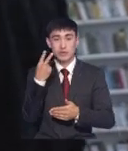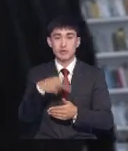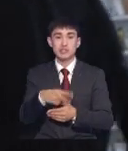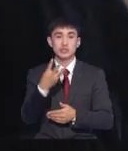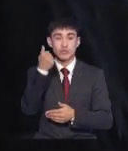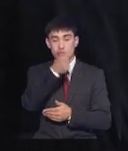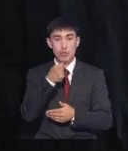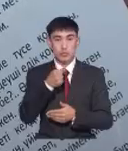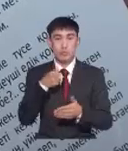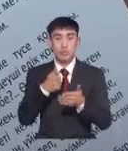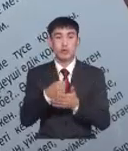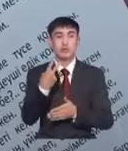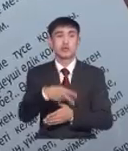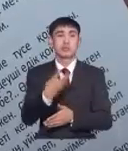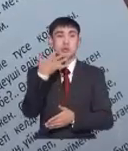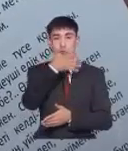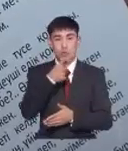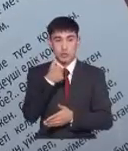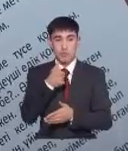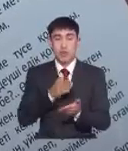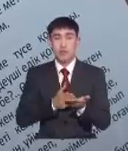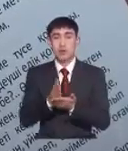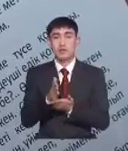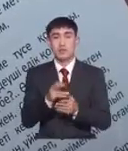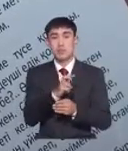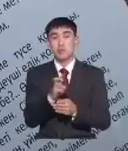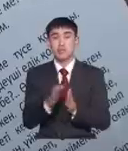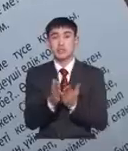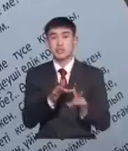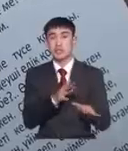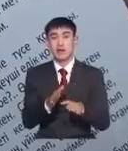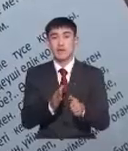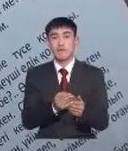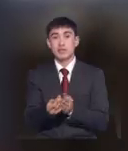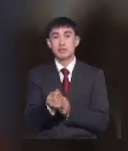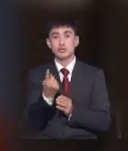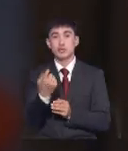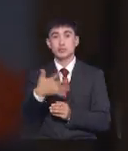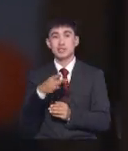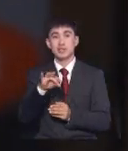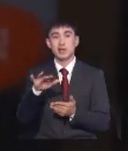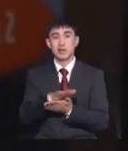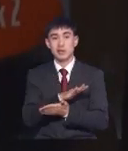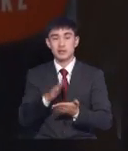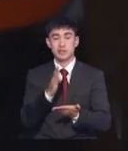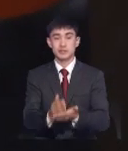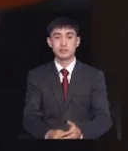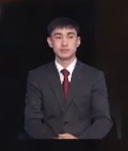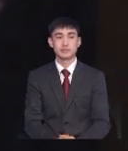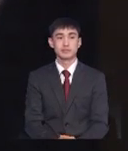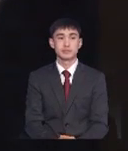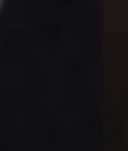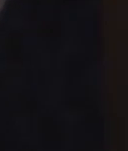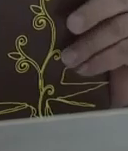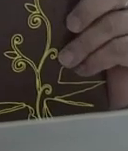2024 по 2025 годы по направлению библиотечное дело выделено 150 грантов Иман турсун канов Нурай